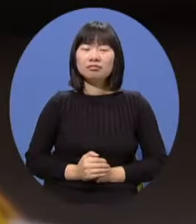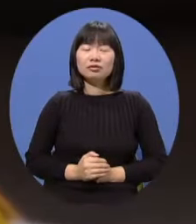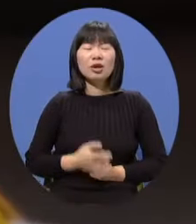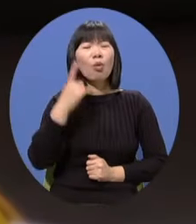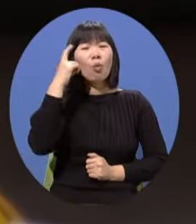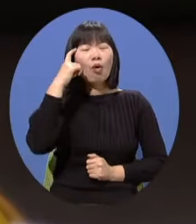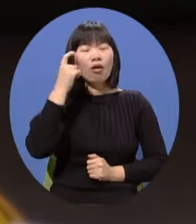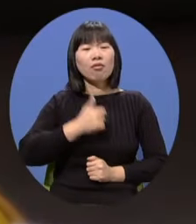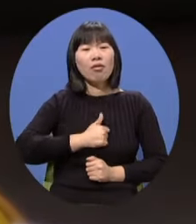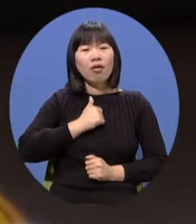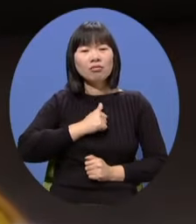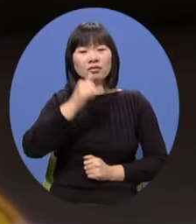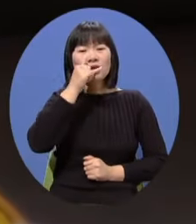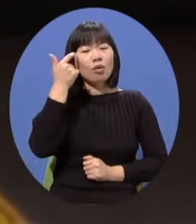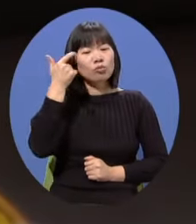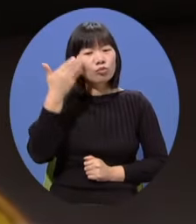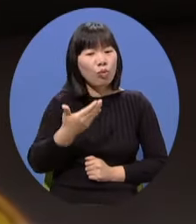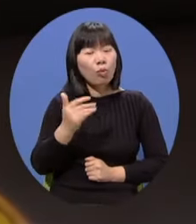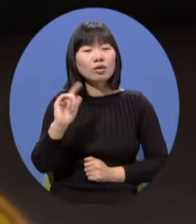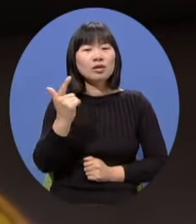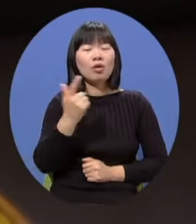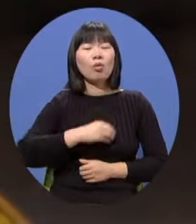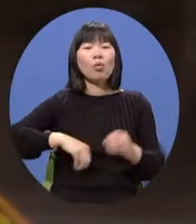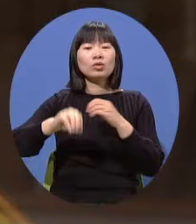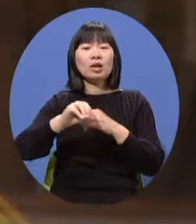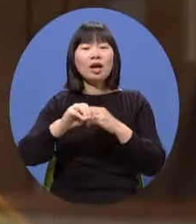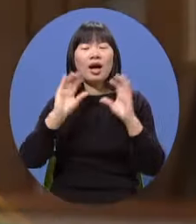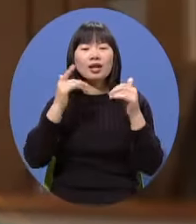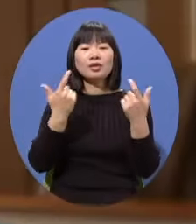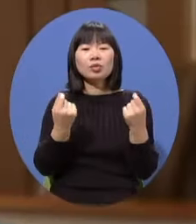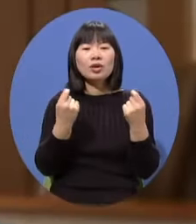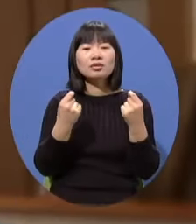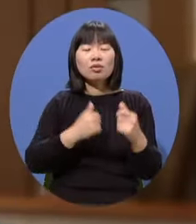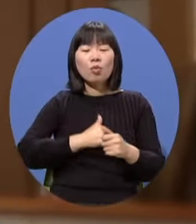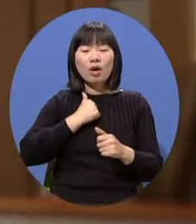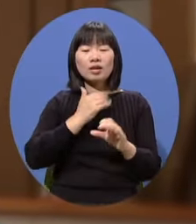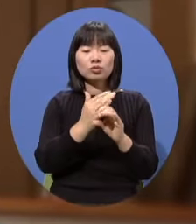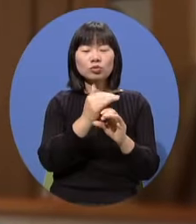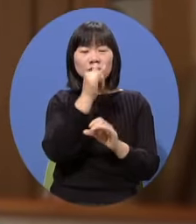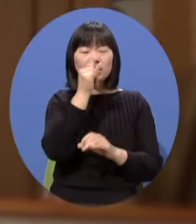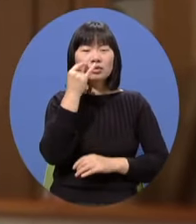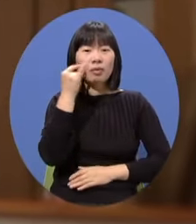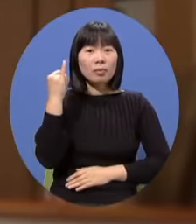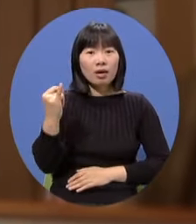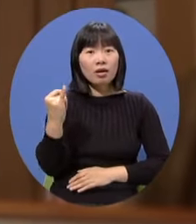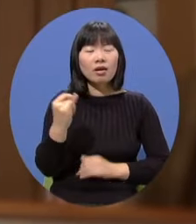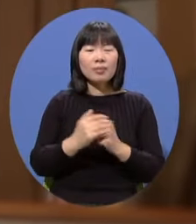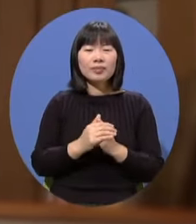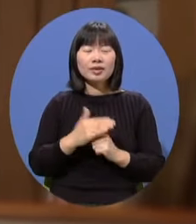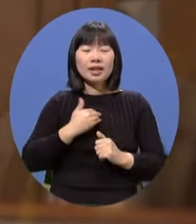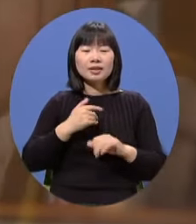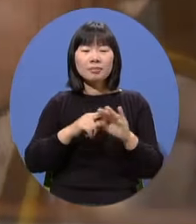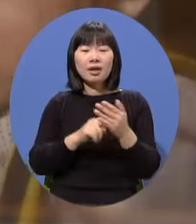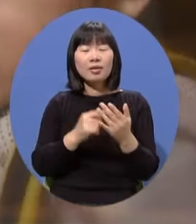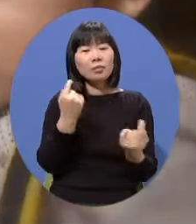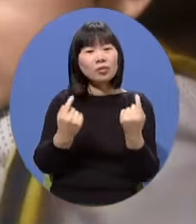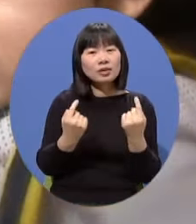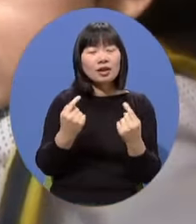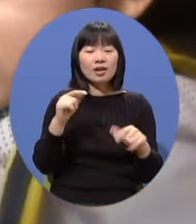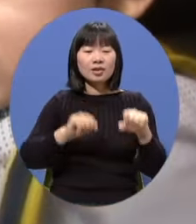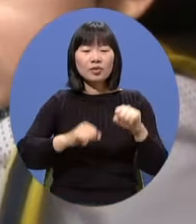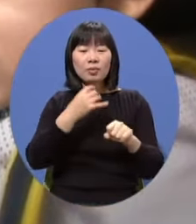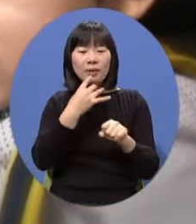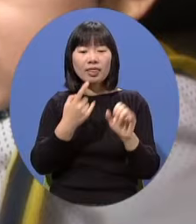왜 화가 났는지 물어보기는커녕 오히려 아이와 똑같이 화를 내는 엄마. 자신의 마음보다는